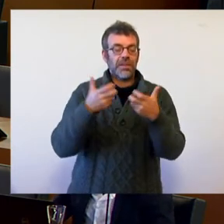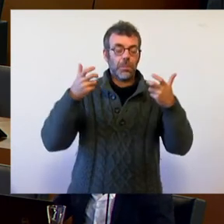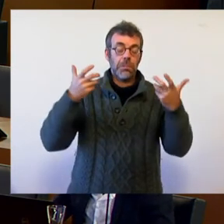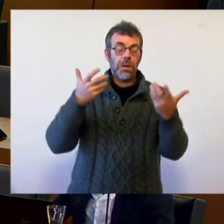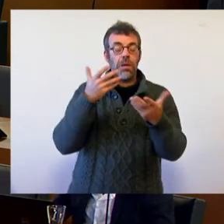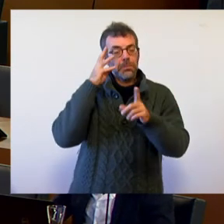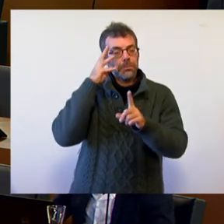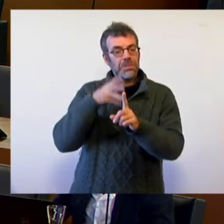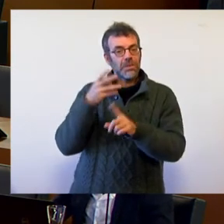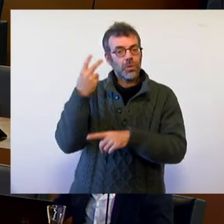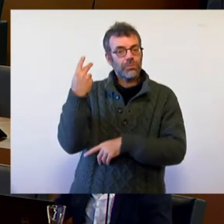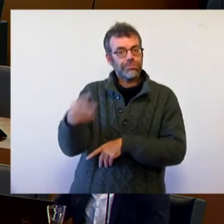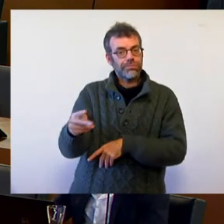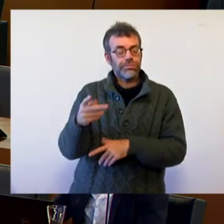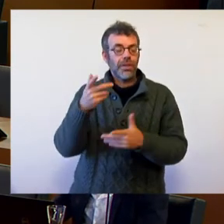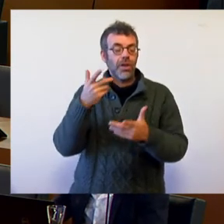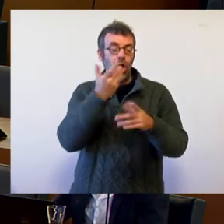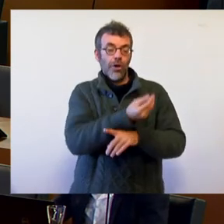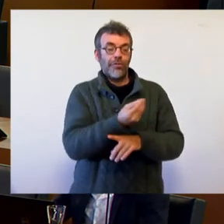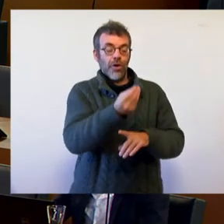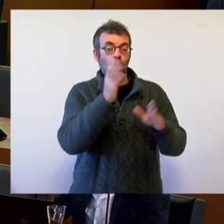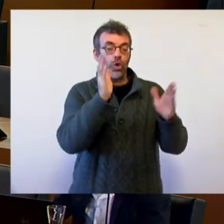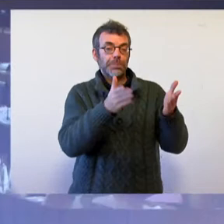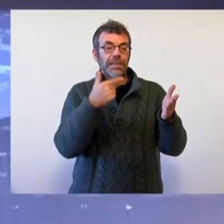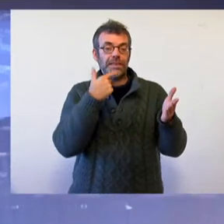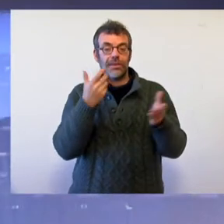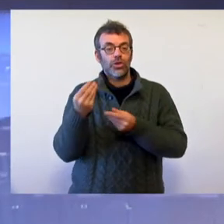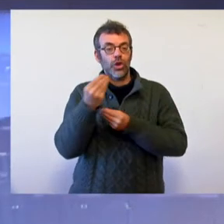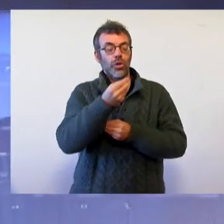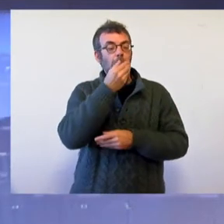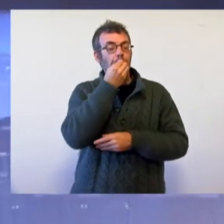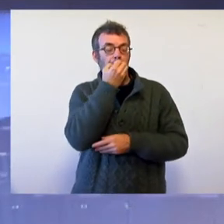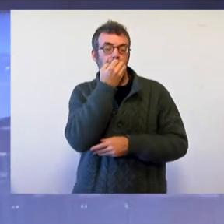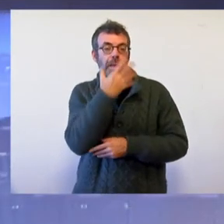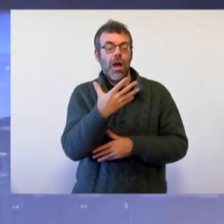mieux-être aux enfants hospitalisés et à leurs familles. Voilà, je vous remercie.